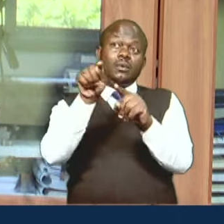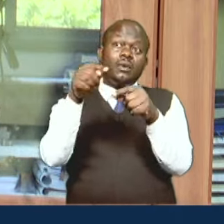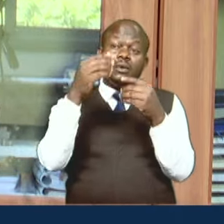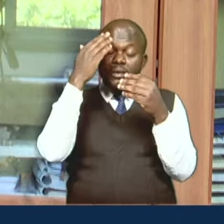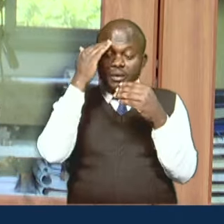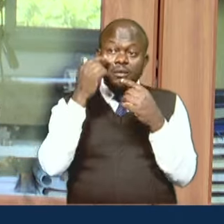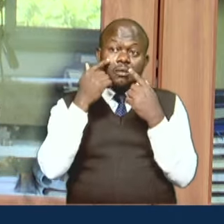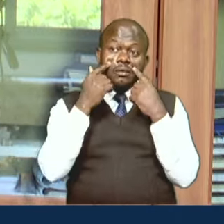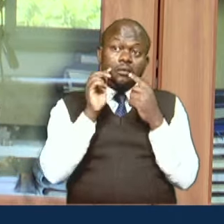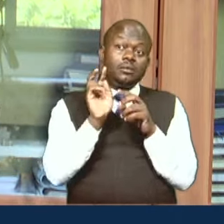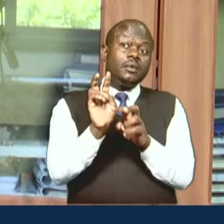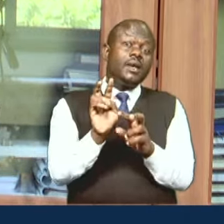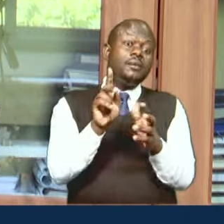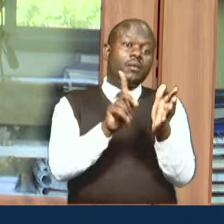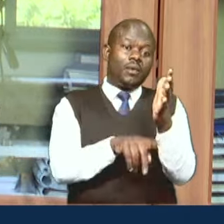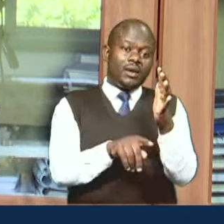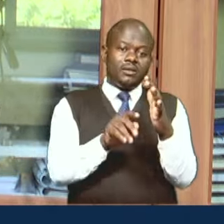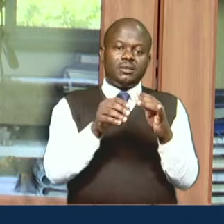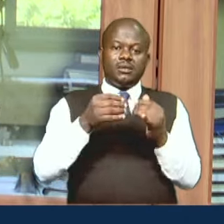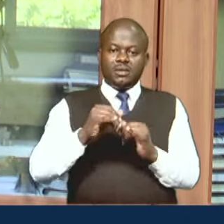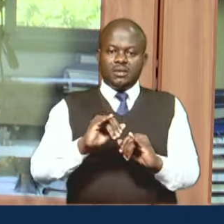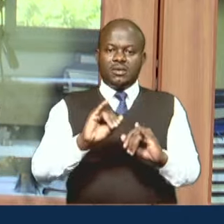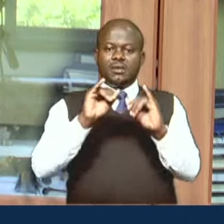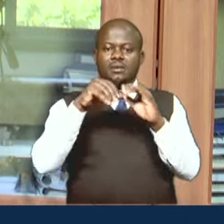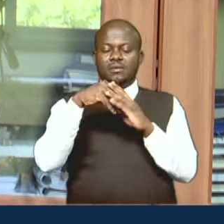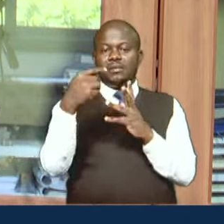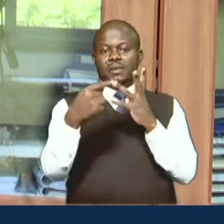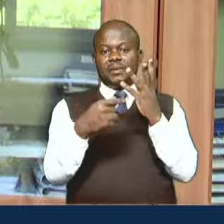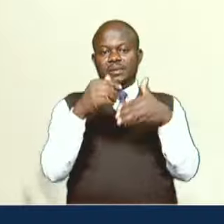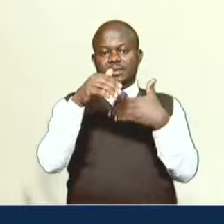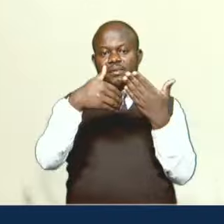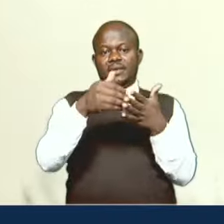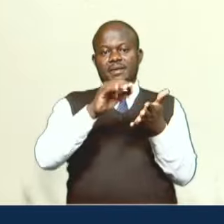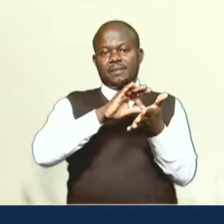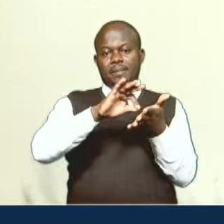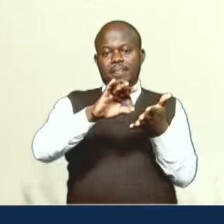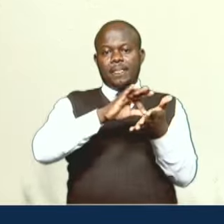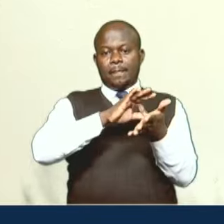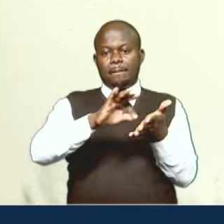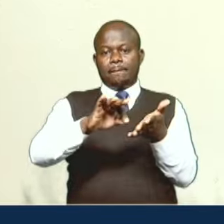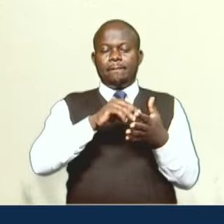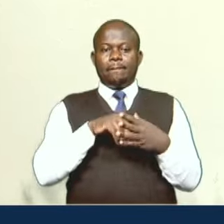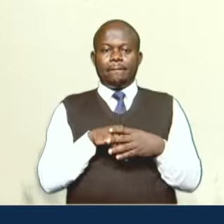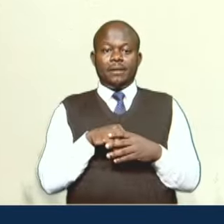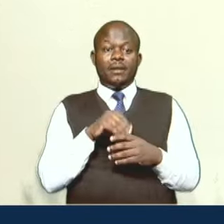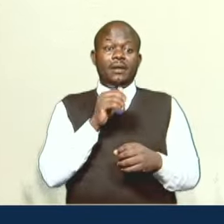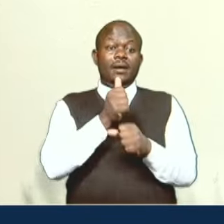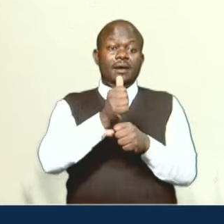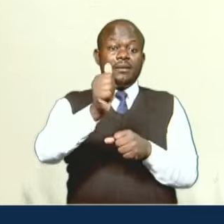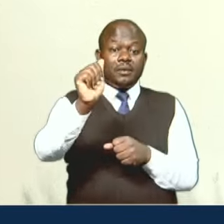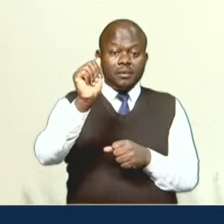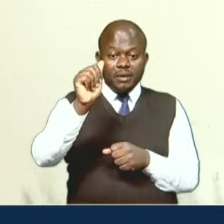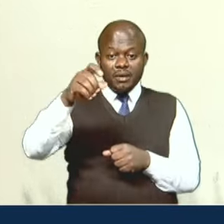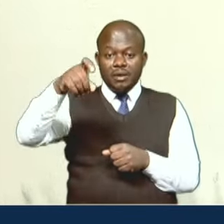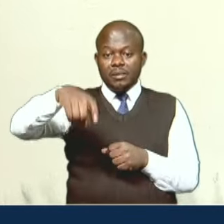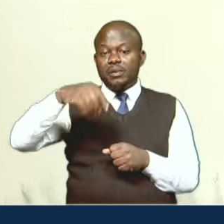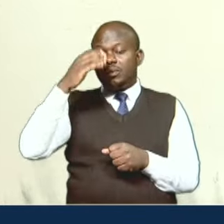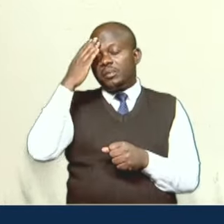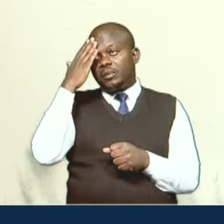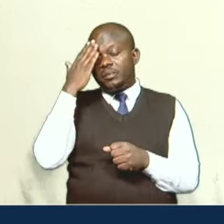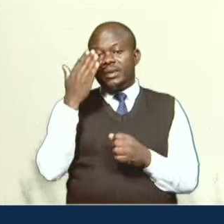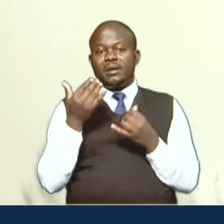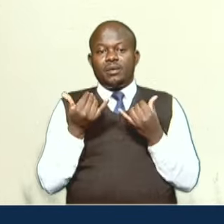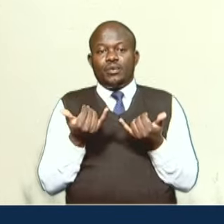turebe icyo noneho twashyira mu bikorwa mu byo bimaze gusinywa. Abikorera bagomba kumenya ko noneho